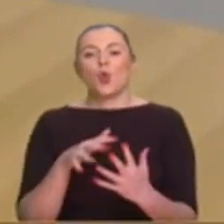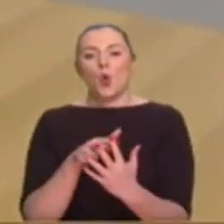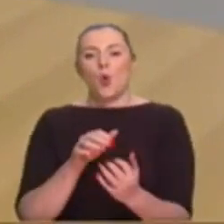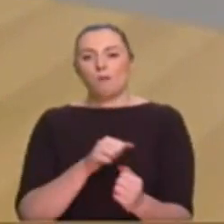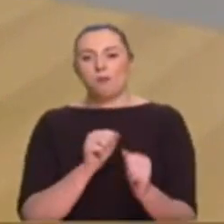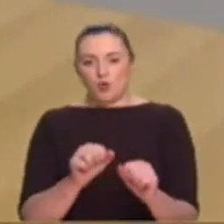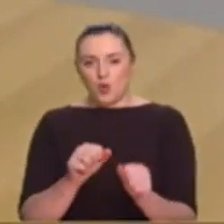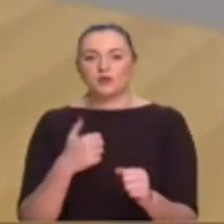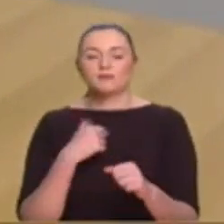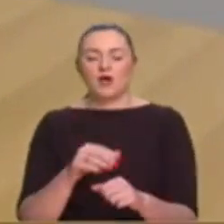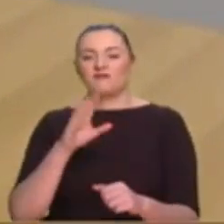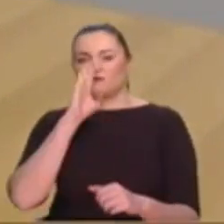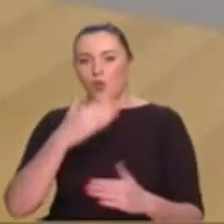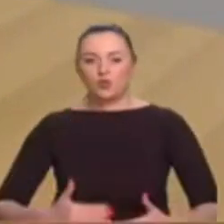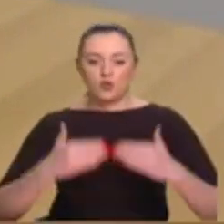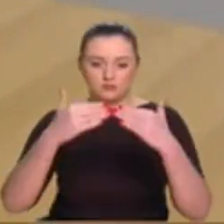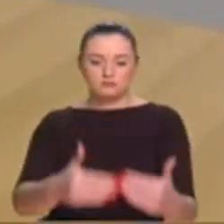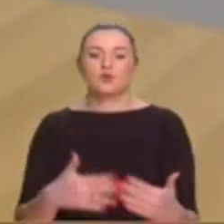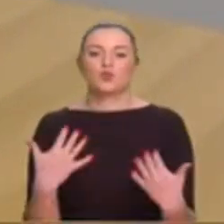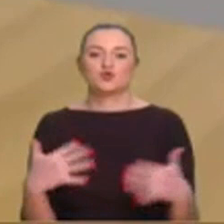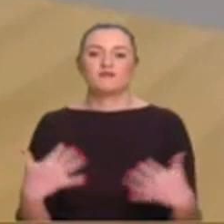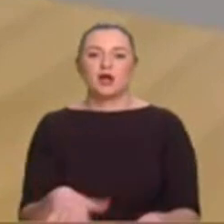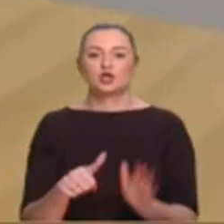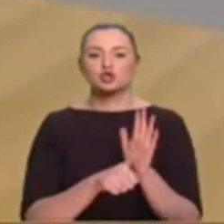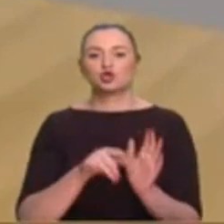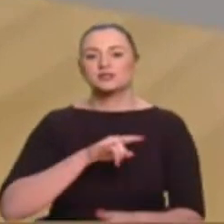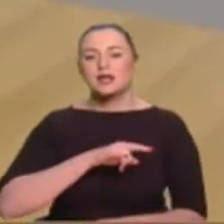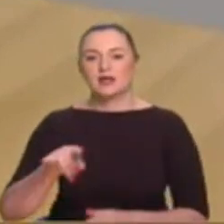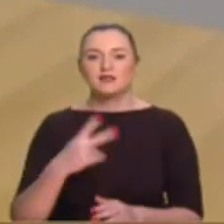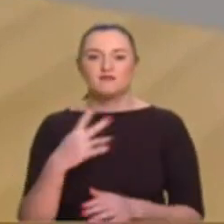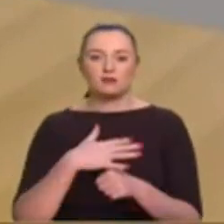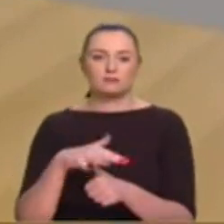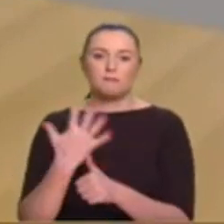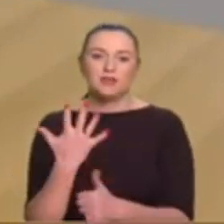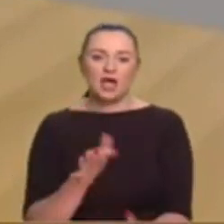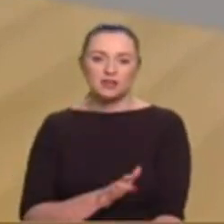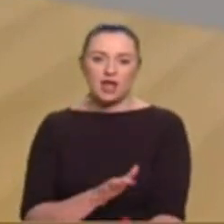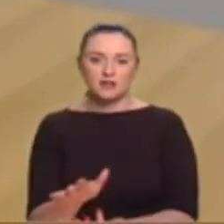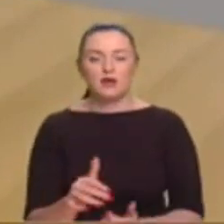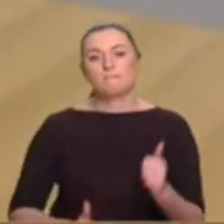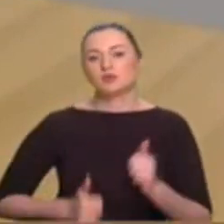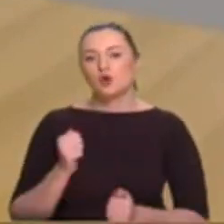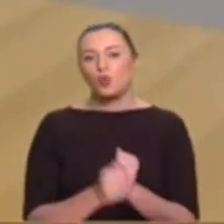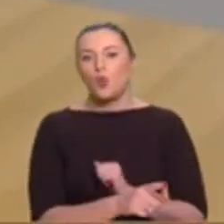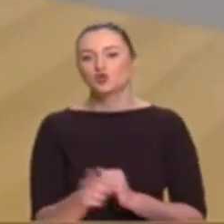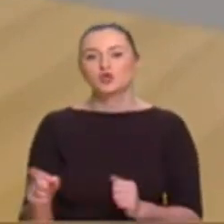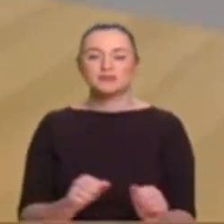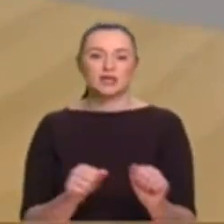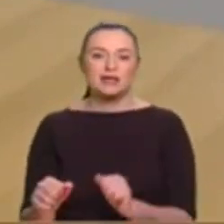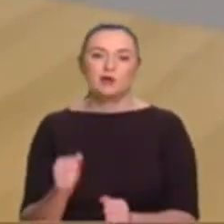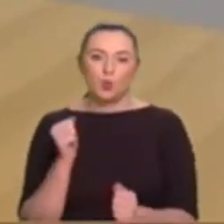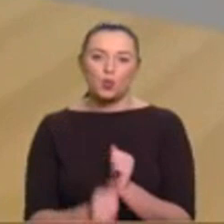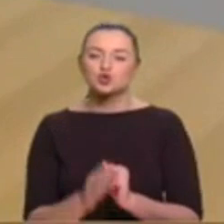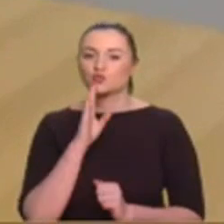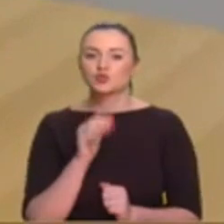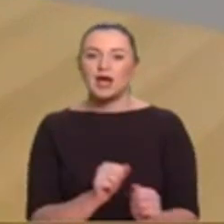Ворога відкинуто. Окупанти вже втратили 6 літаків, 2 гелікоптери, 5 танків. Пишаюся кожним захисником і кожною захисницею